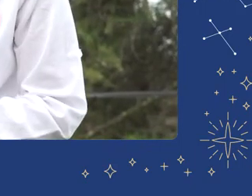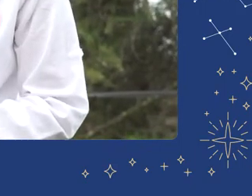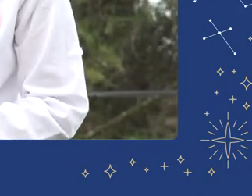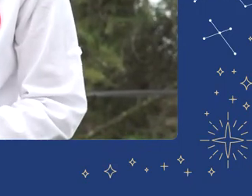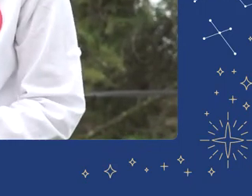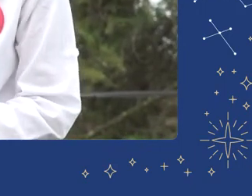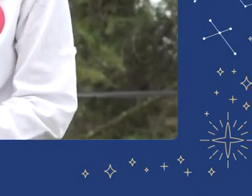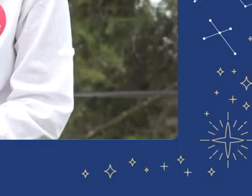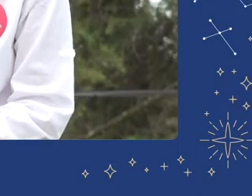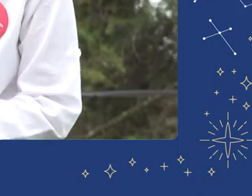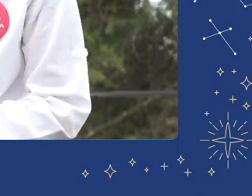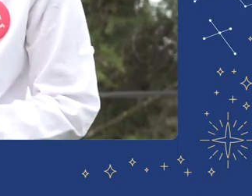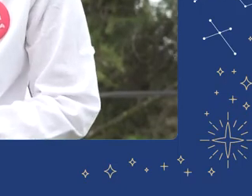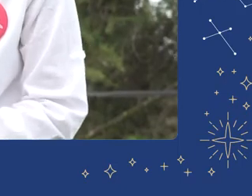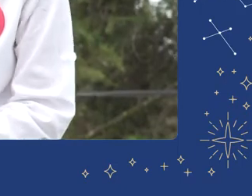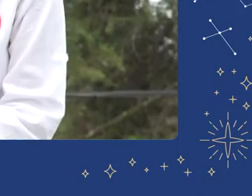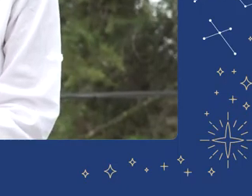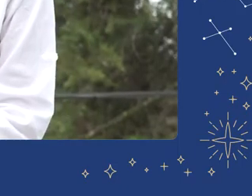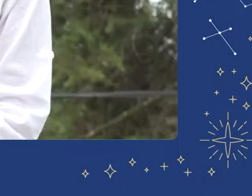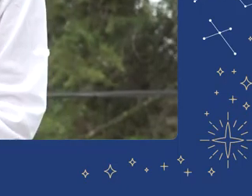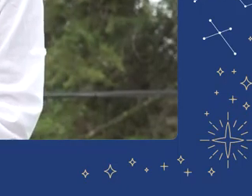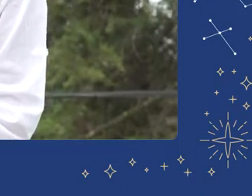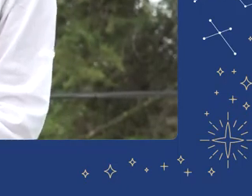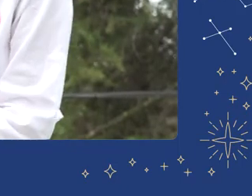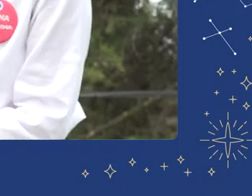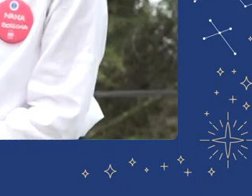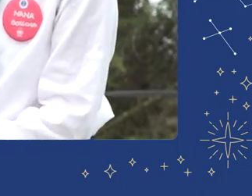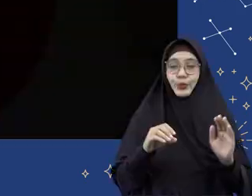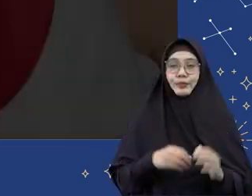sambutan dari duta besar Jepang untuk Indonesia